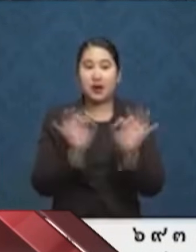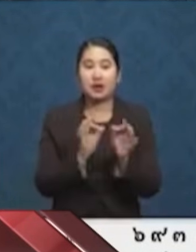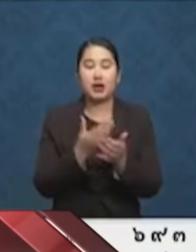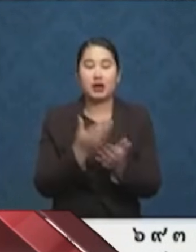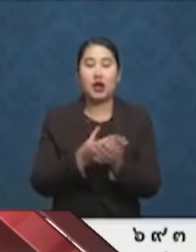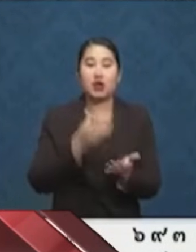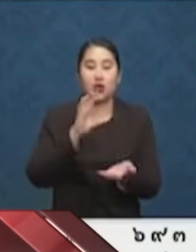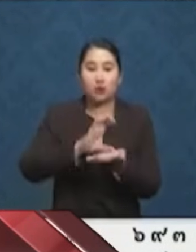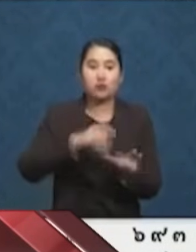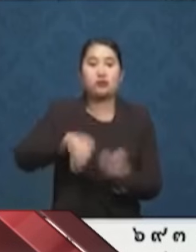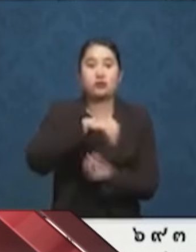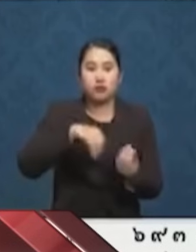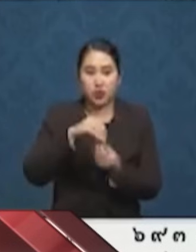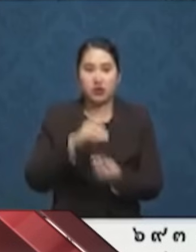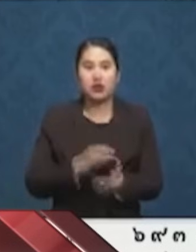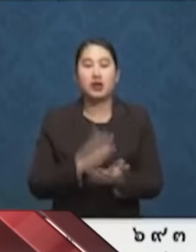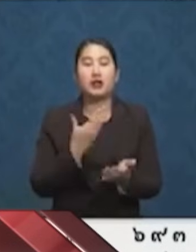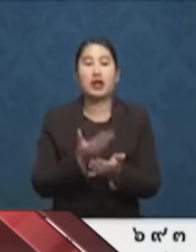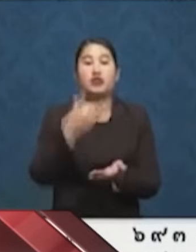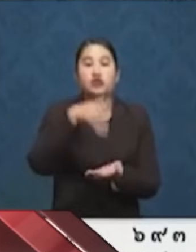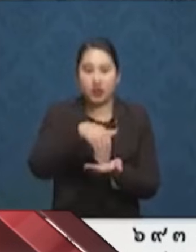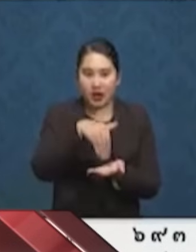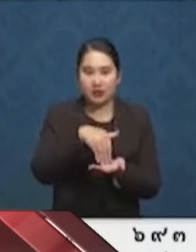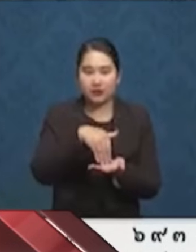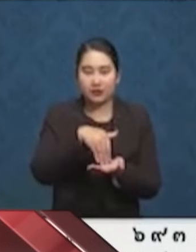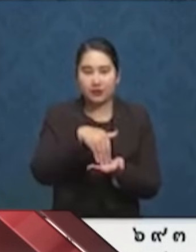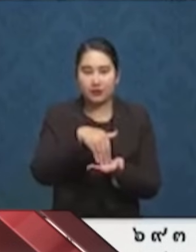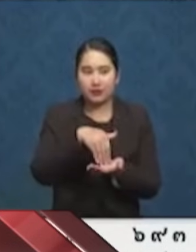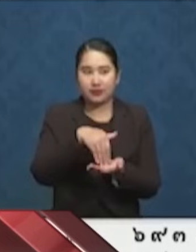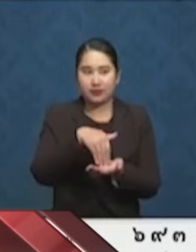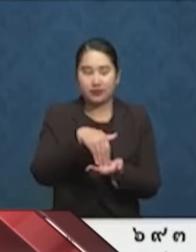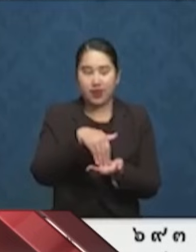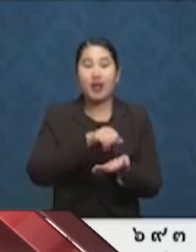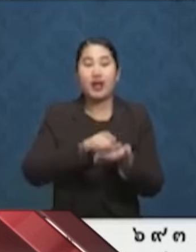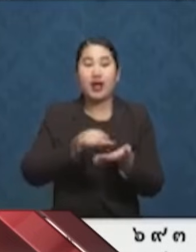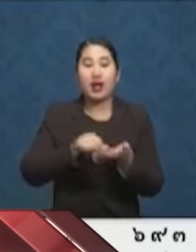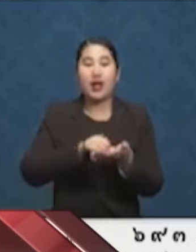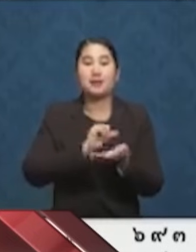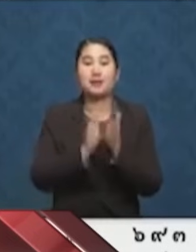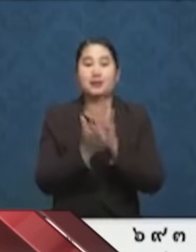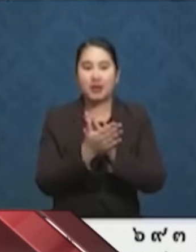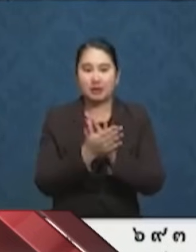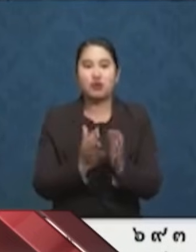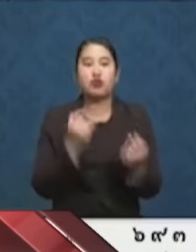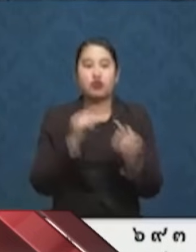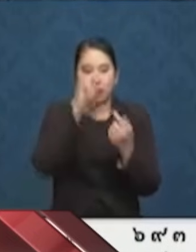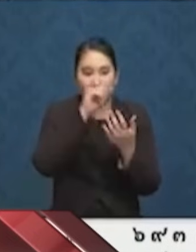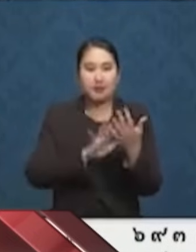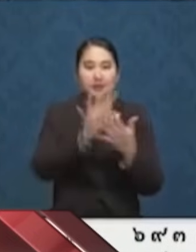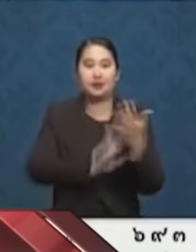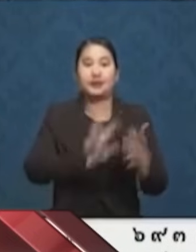ช้งบประมาณโดยเฉพาะอย่างยิ่งในงบกลางเนี่ยให้กับการปรับปรุงโครงสร้างที่เป็นจุดอ่อนแอของประเทศก่